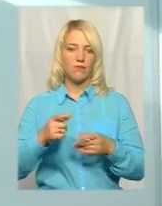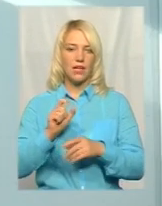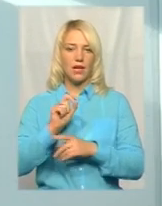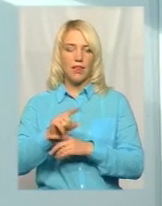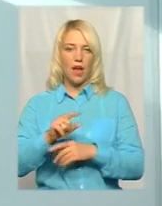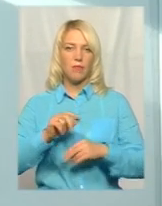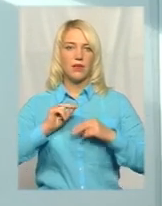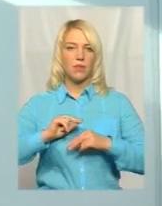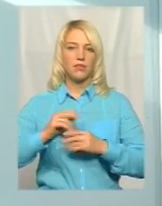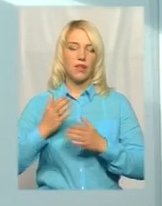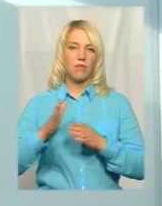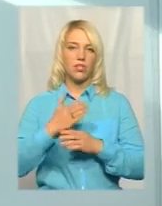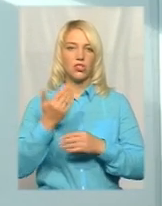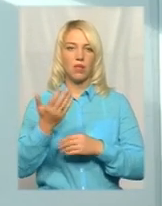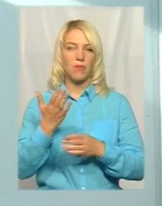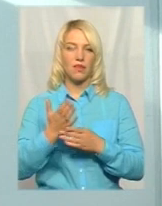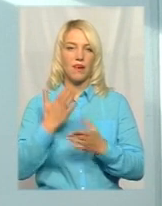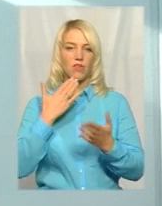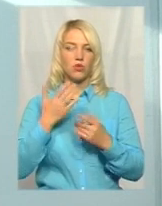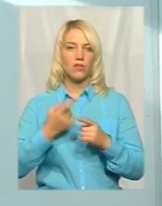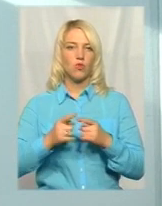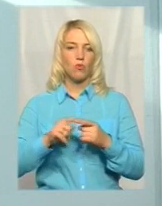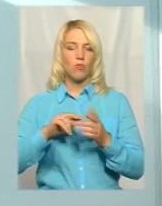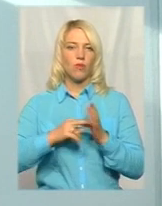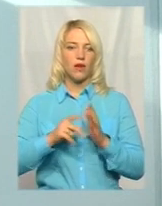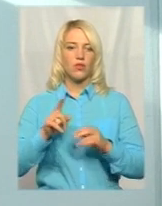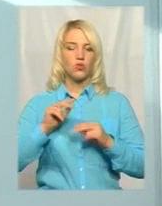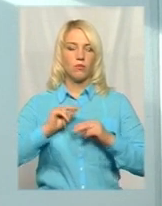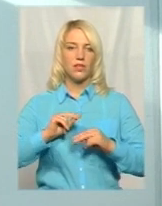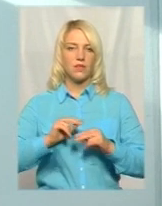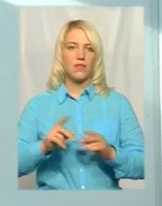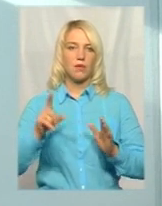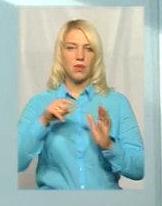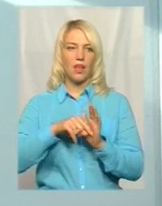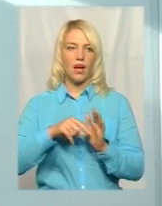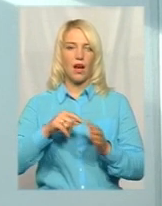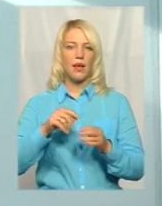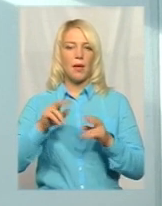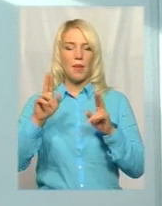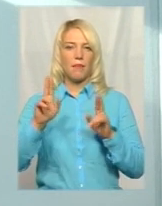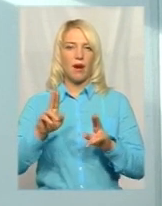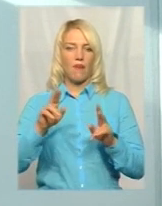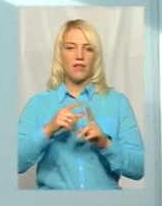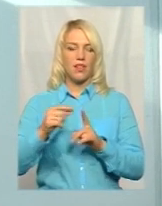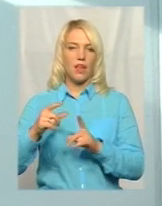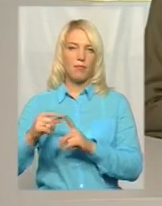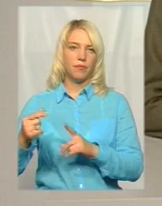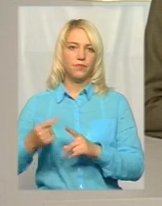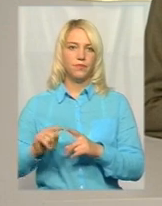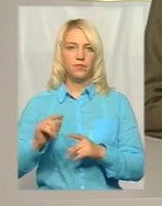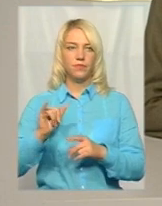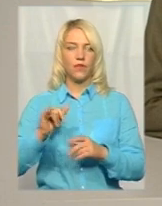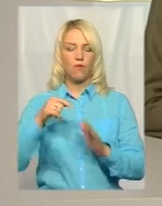ними є відносини в тому плані, що працівник підлягає правилам внутрішнього трудового розпорядку по